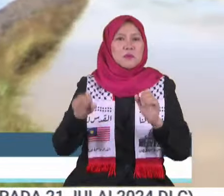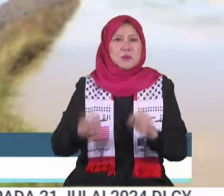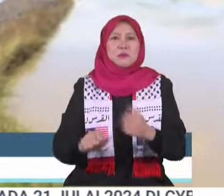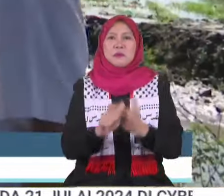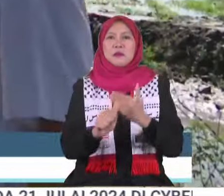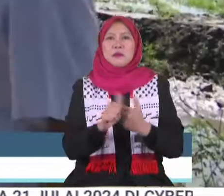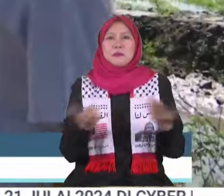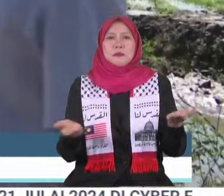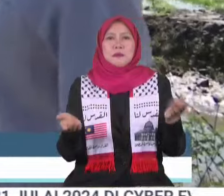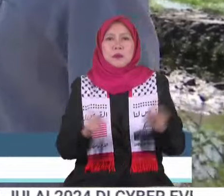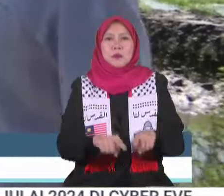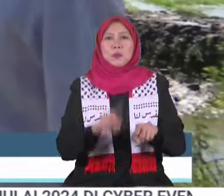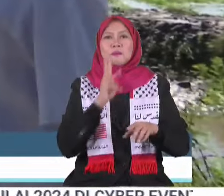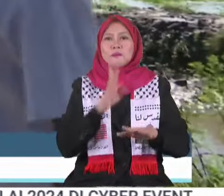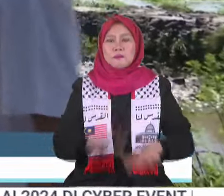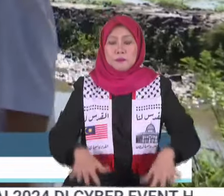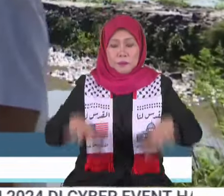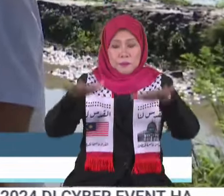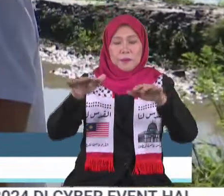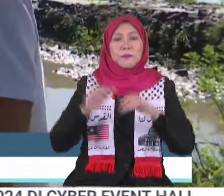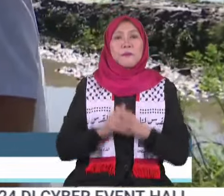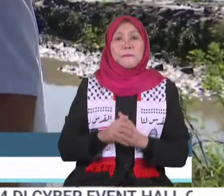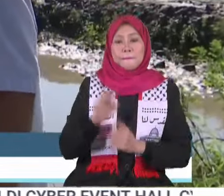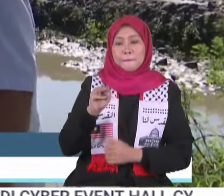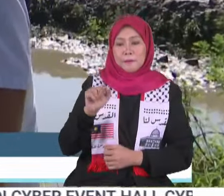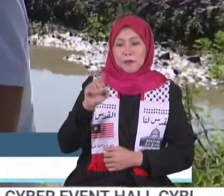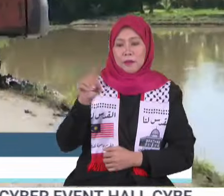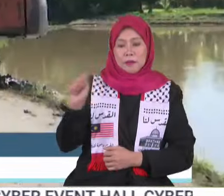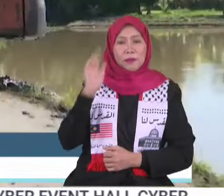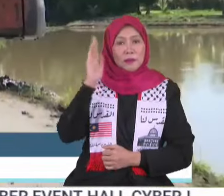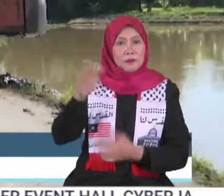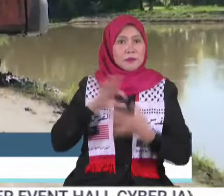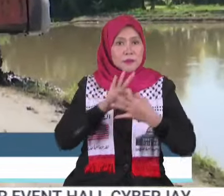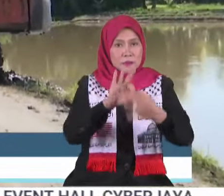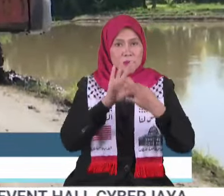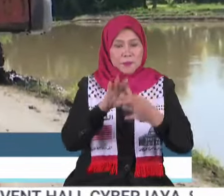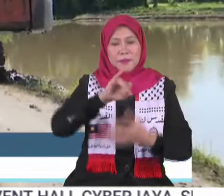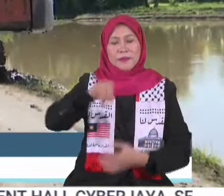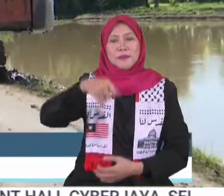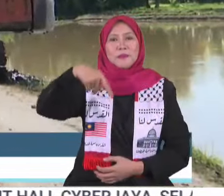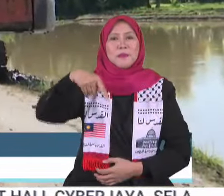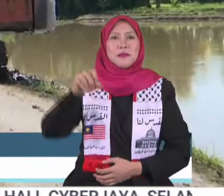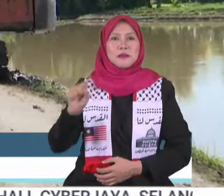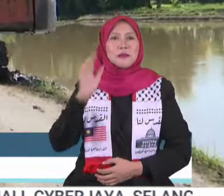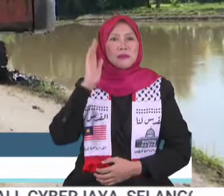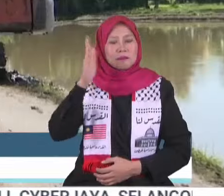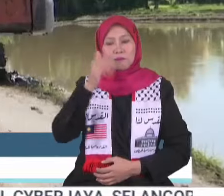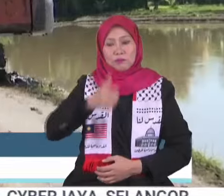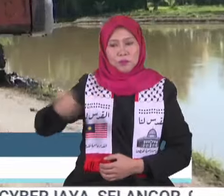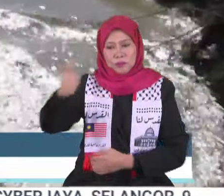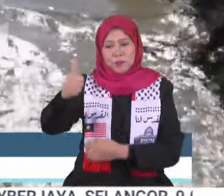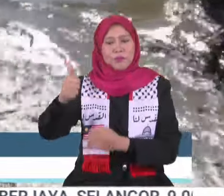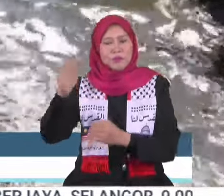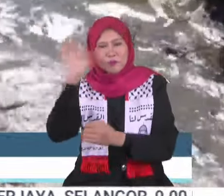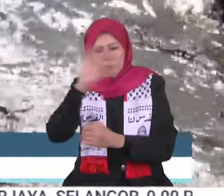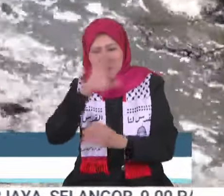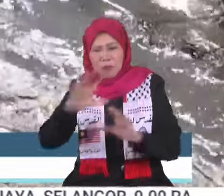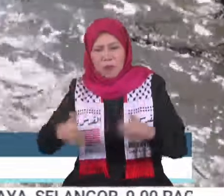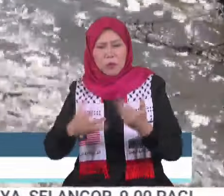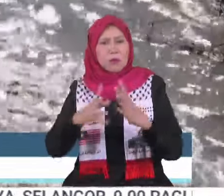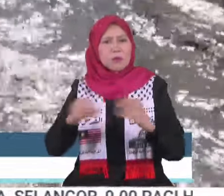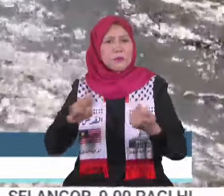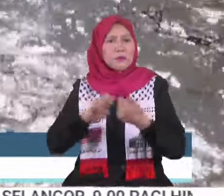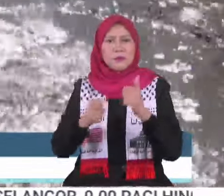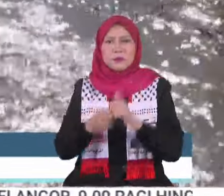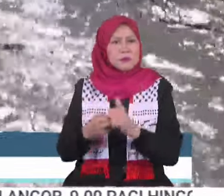banjir. Katanya, MADA sedia bekerjasama dengan JPS dan pihak berkepentingan lain untuk mencari